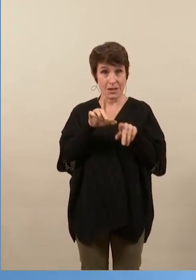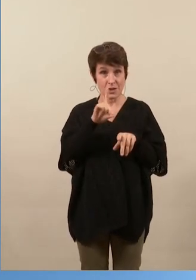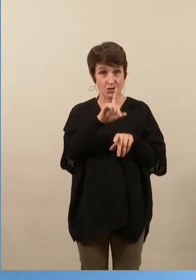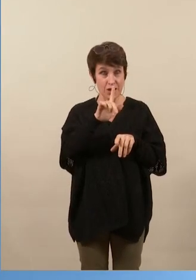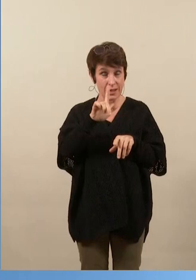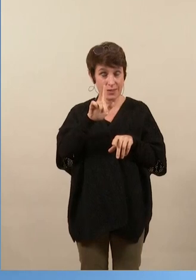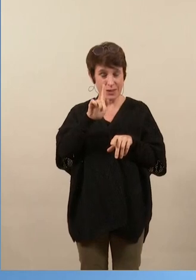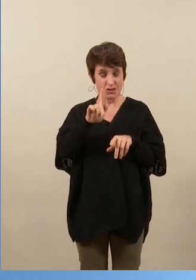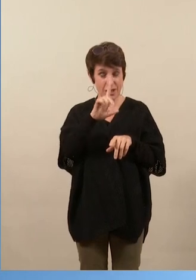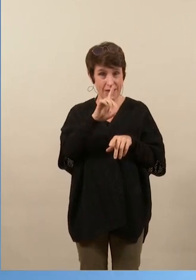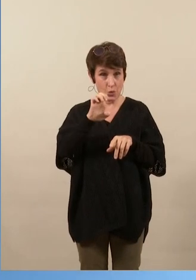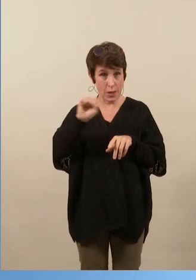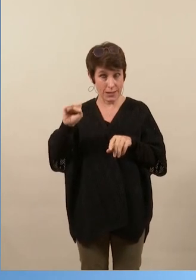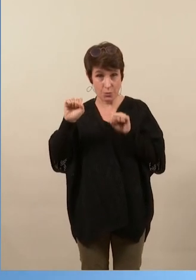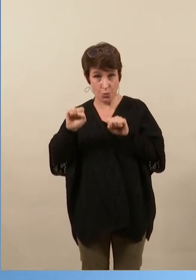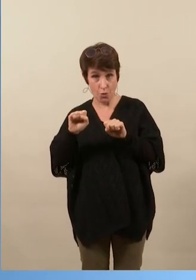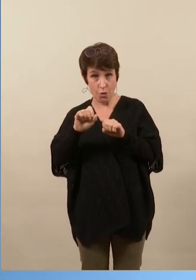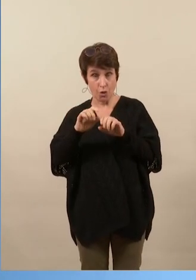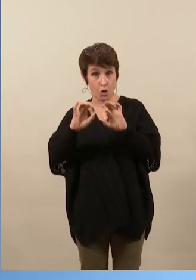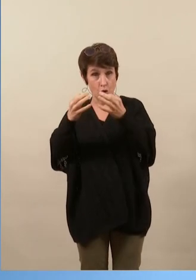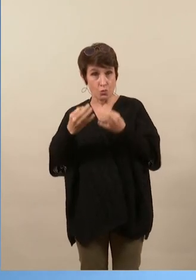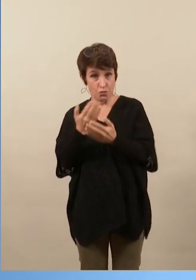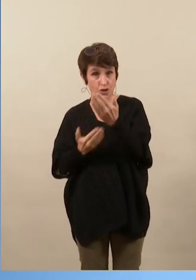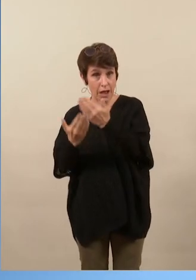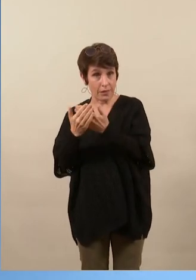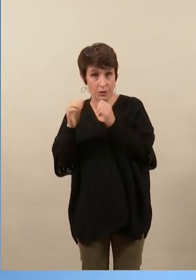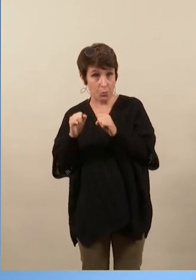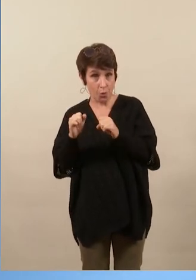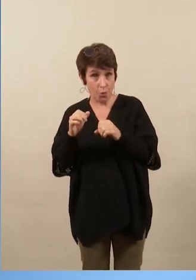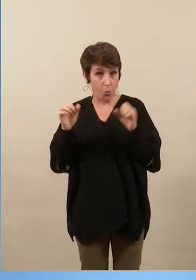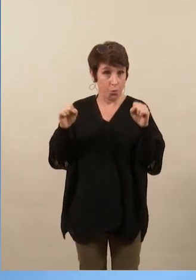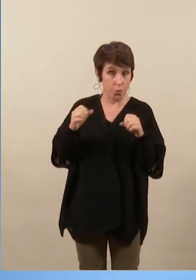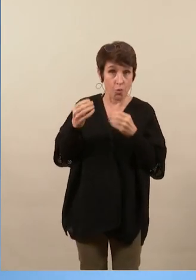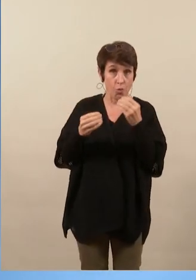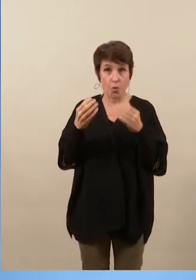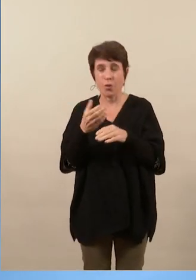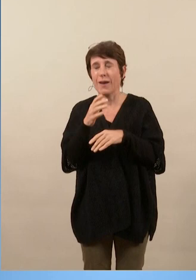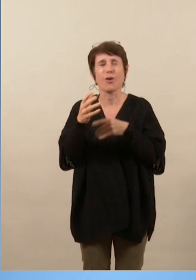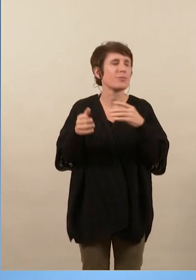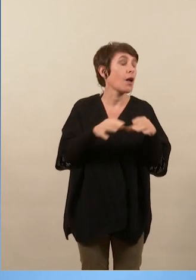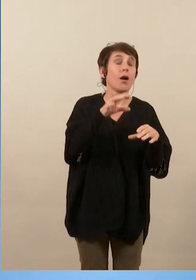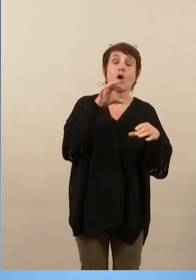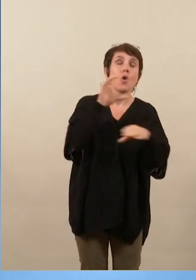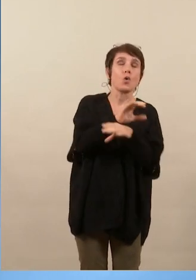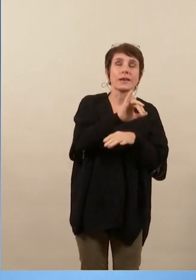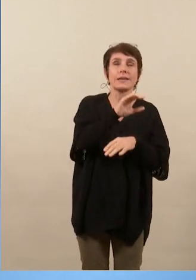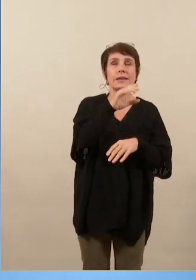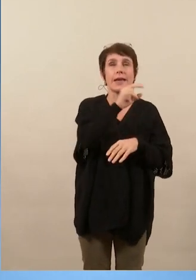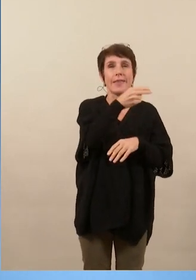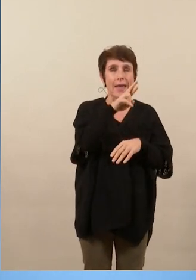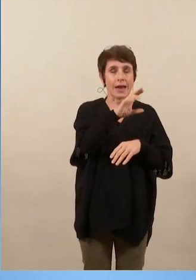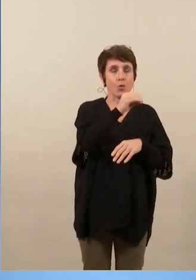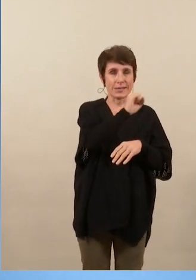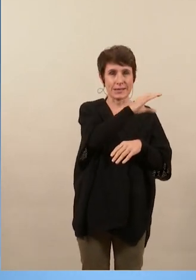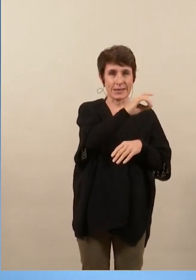obligatoire il y a des budgets annexes qui qui se tiennent en tant que tel donc excusez-moi votre compte osddc NR